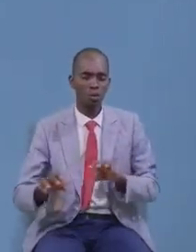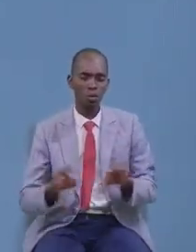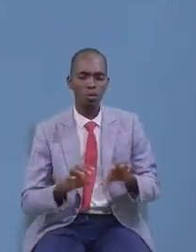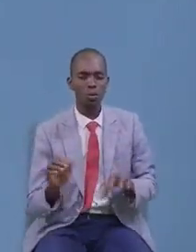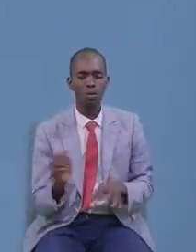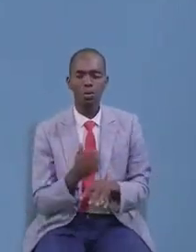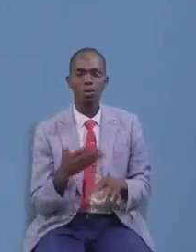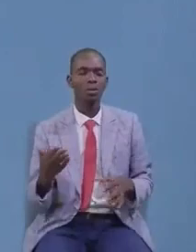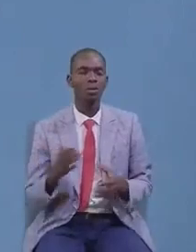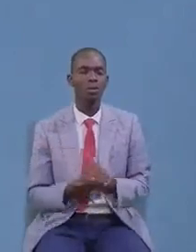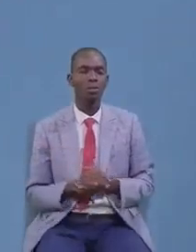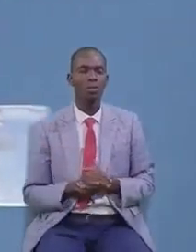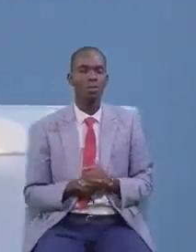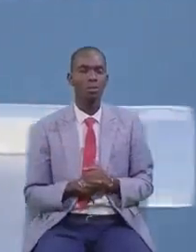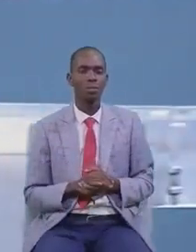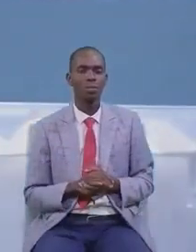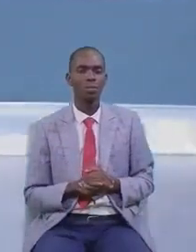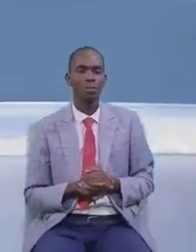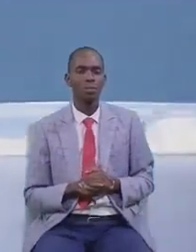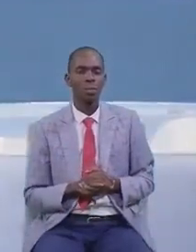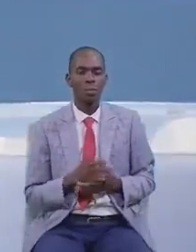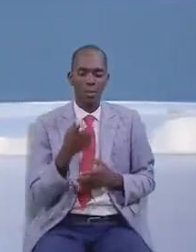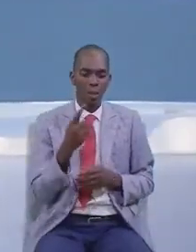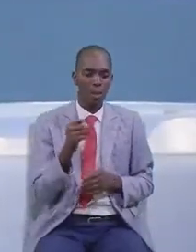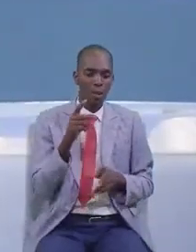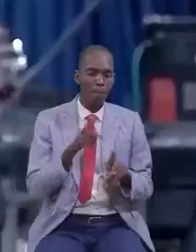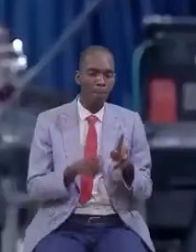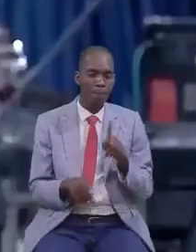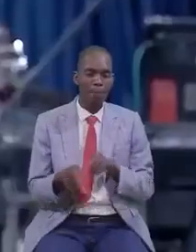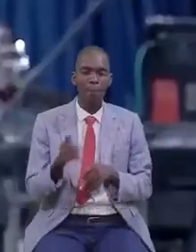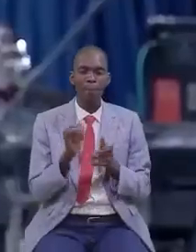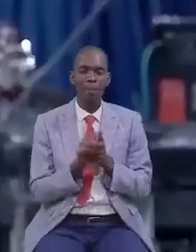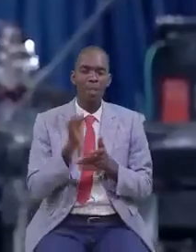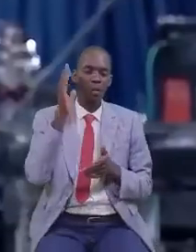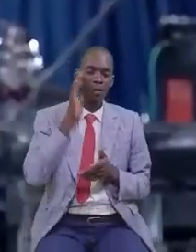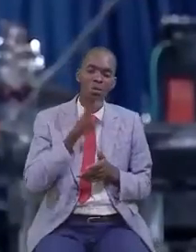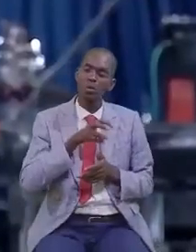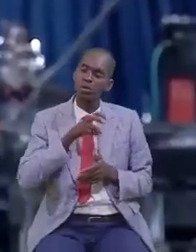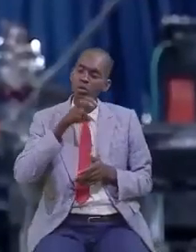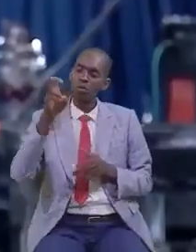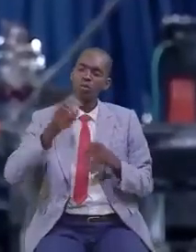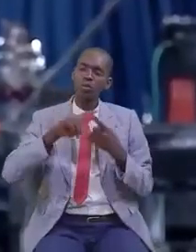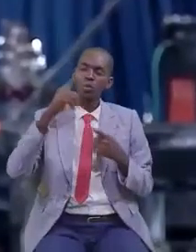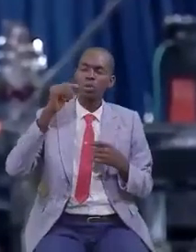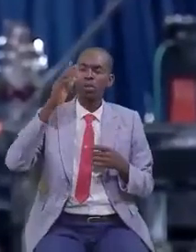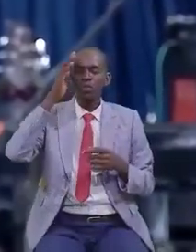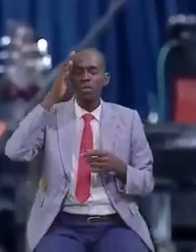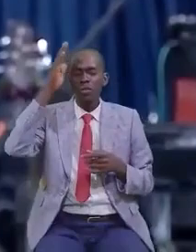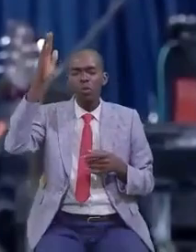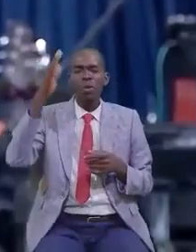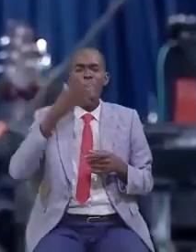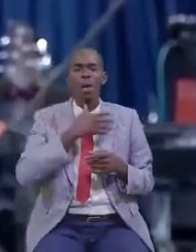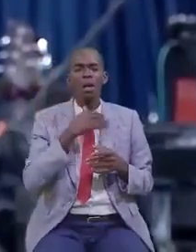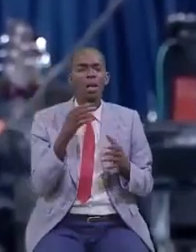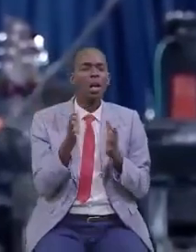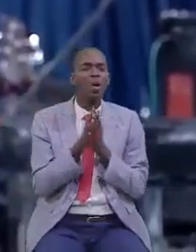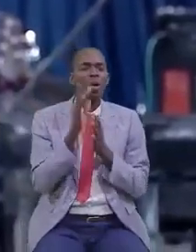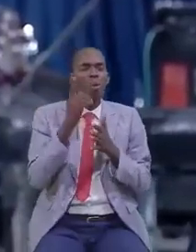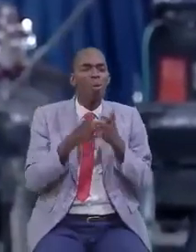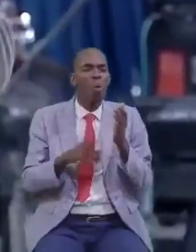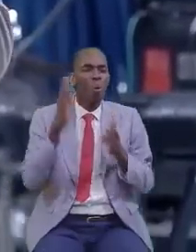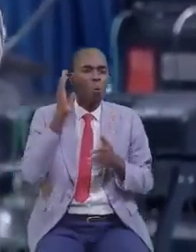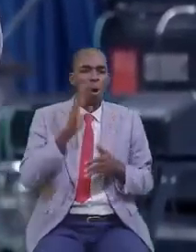మంచిగా జీవించిన వారు చర్యకు ముందు యోచించారు. The people that will travel to the future and say, what will be the effect